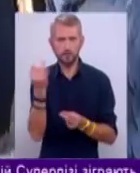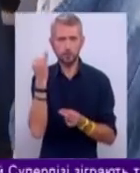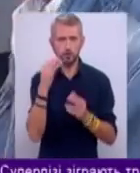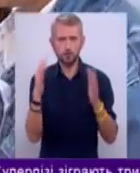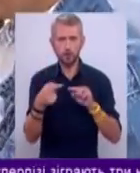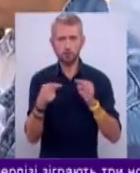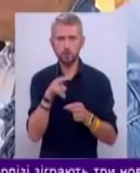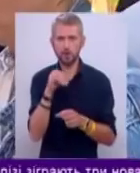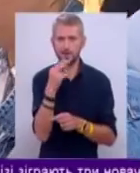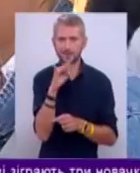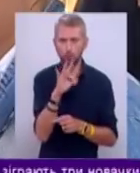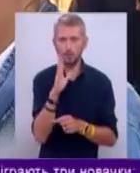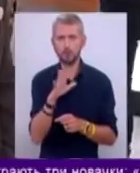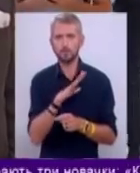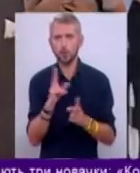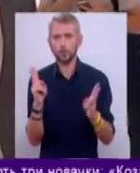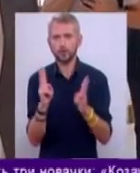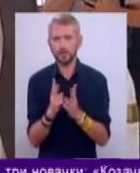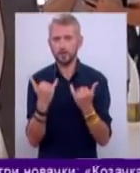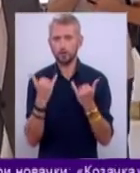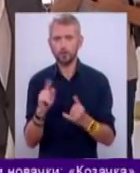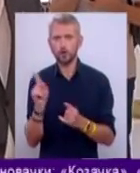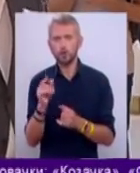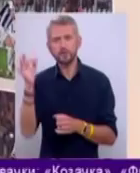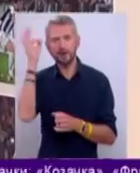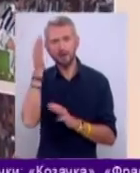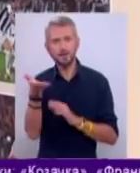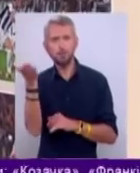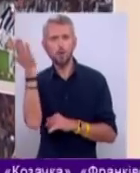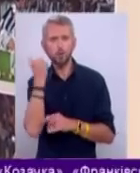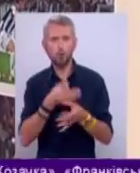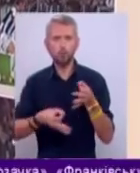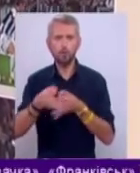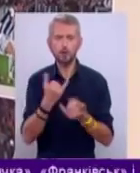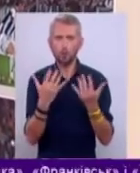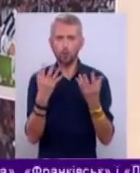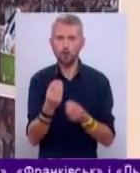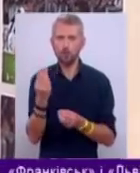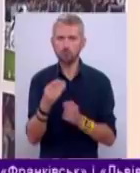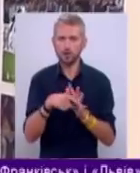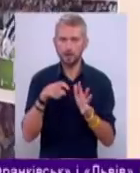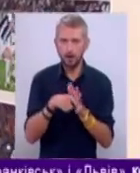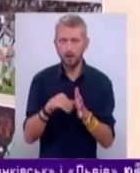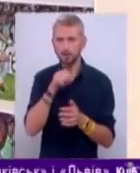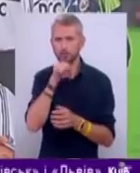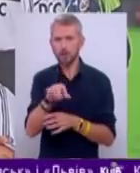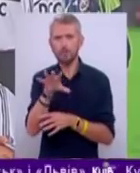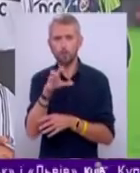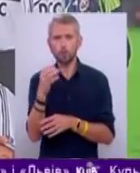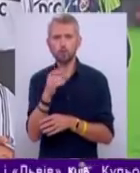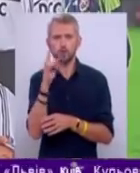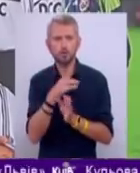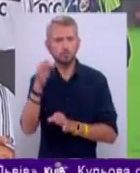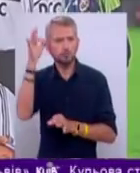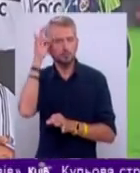проти Лаціо, зустрілися, щоб згадати минуле, обговорити сьогодення Шахтаря і завдяки фото ще раз